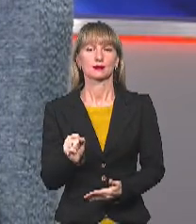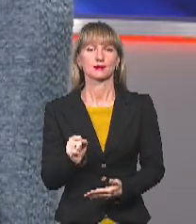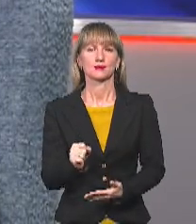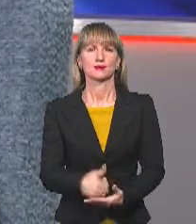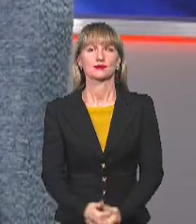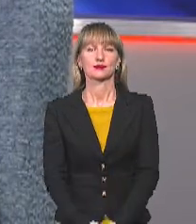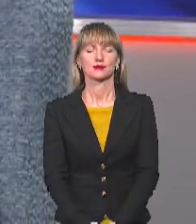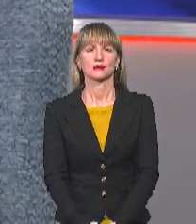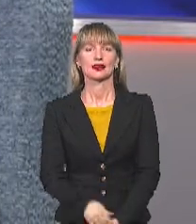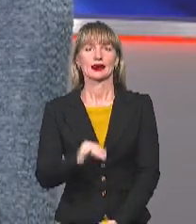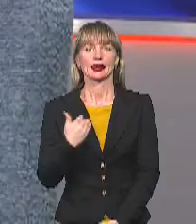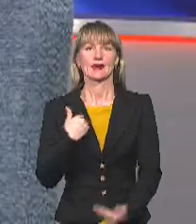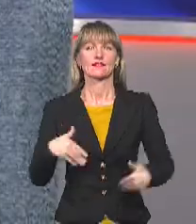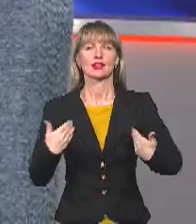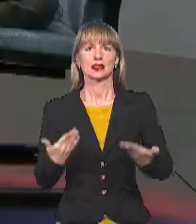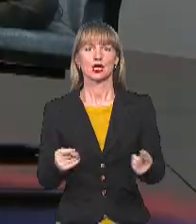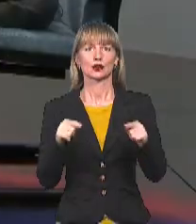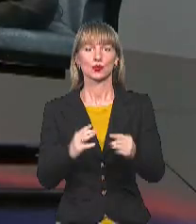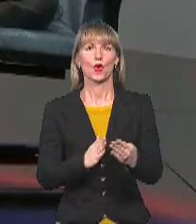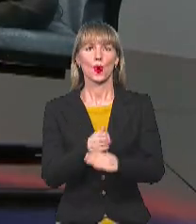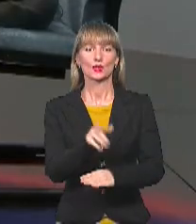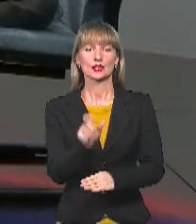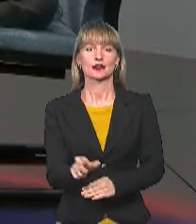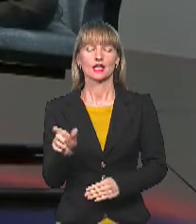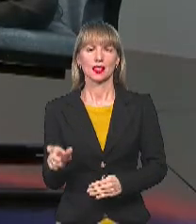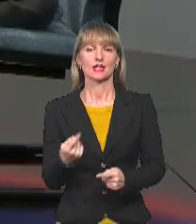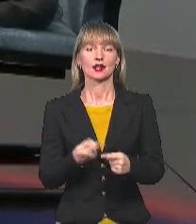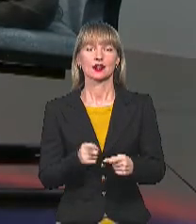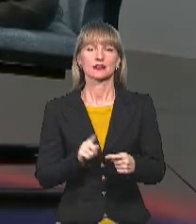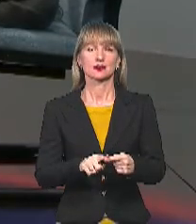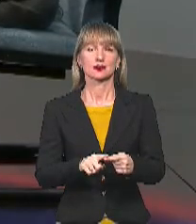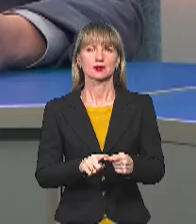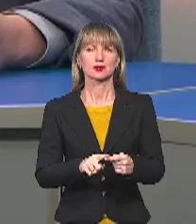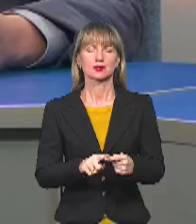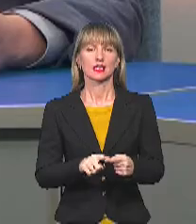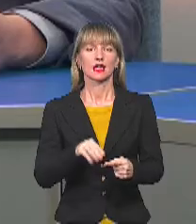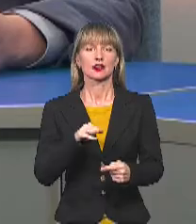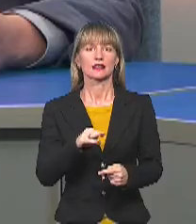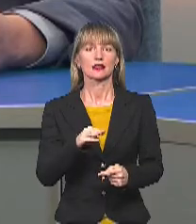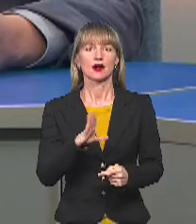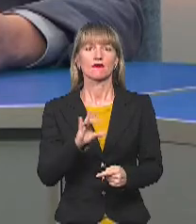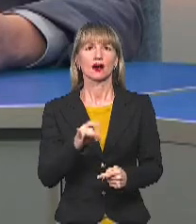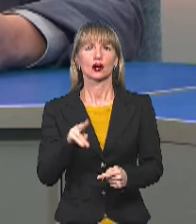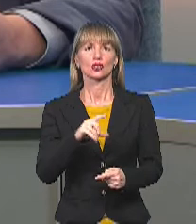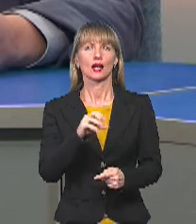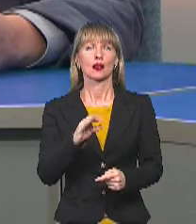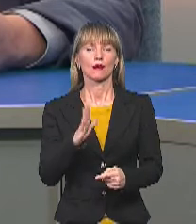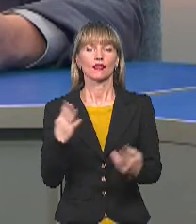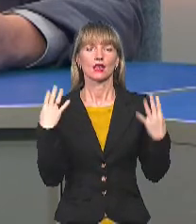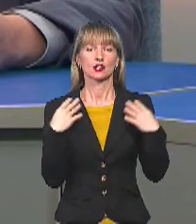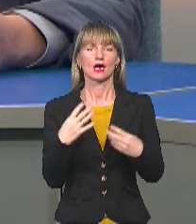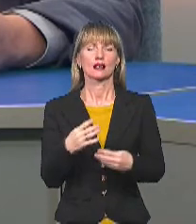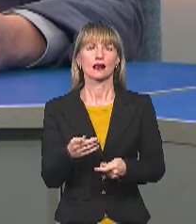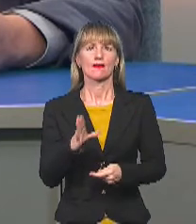Кіріченко. І я вітаю в нашій студії гостей. Це Геннадій Твердохлібов, начальник відділу